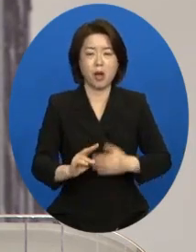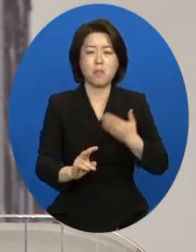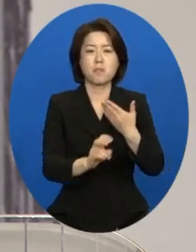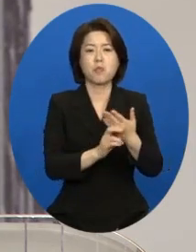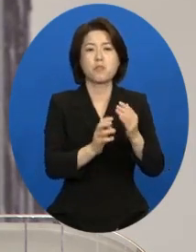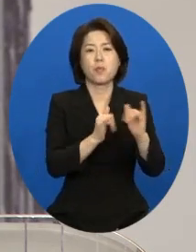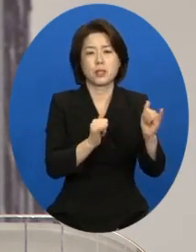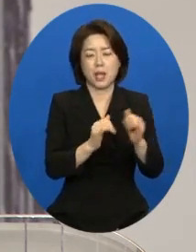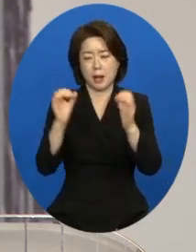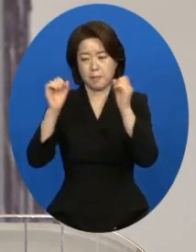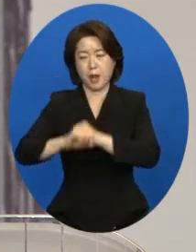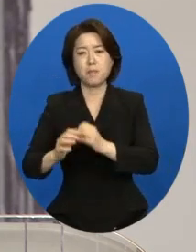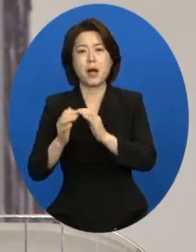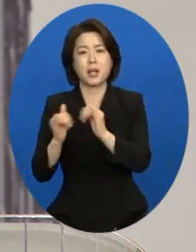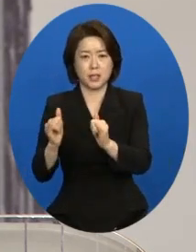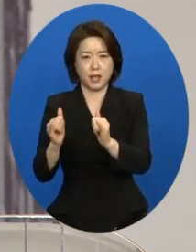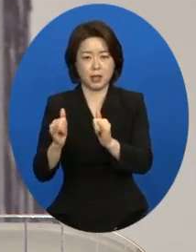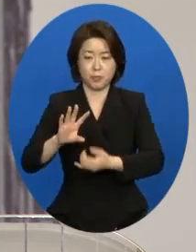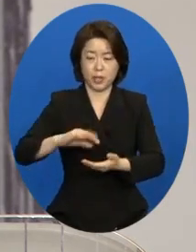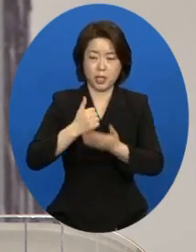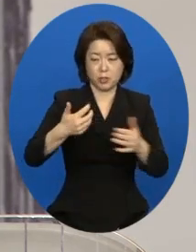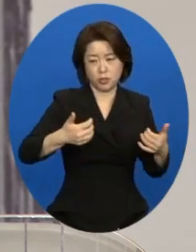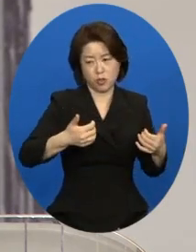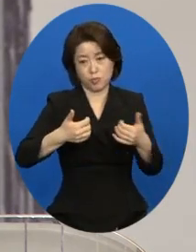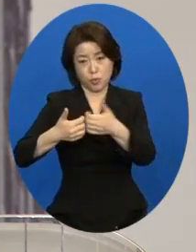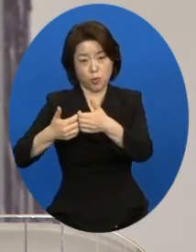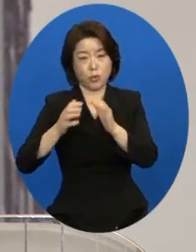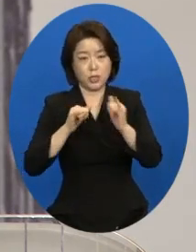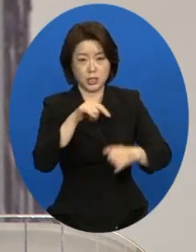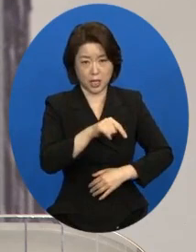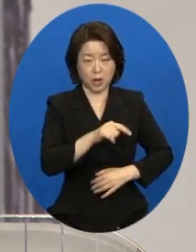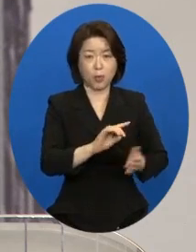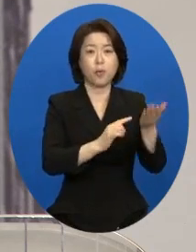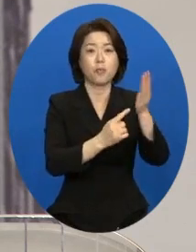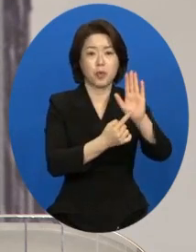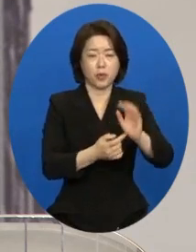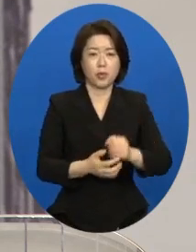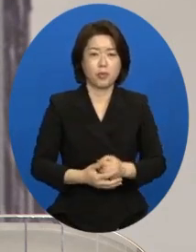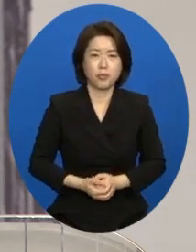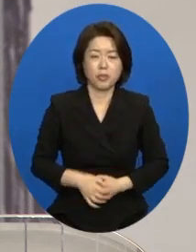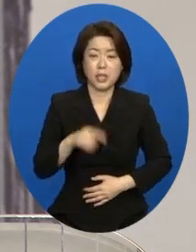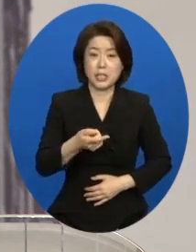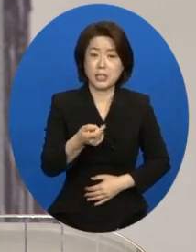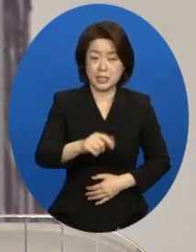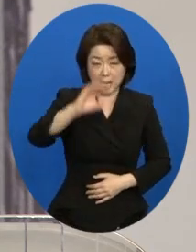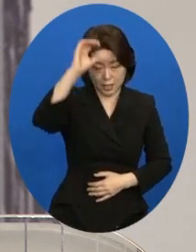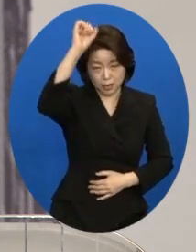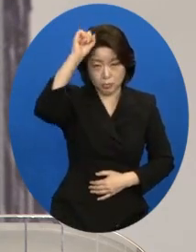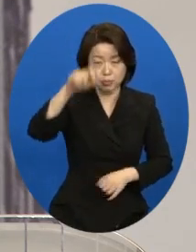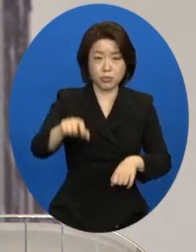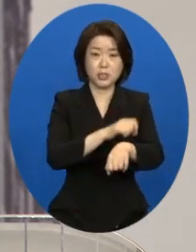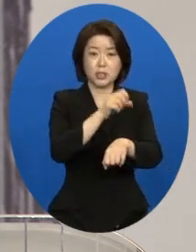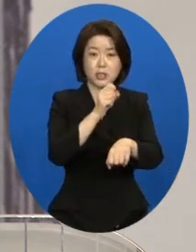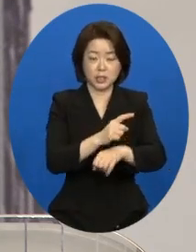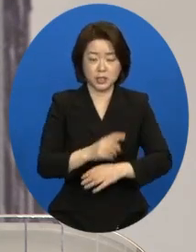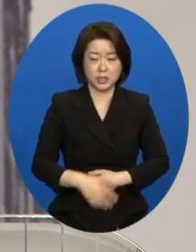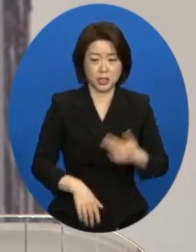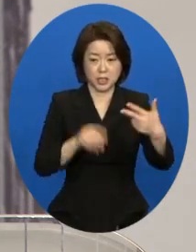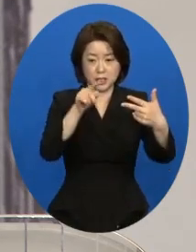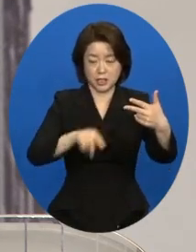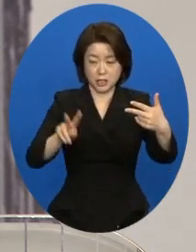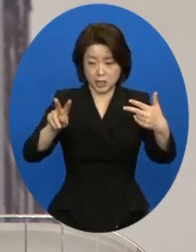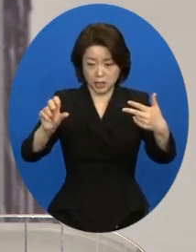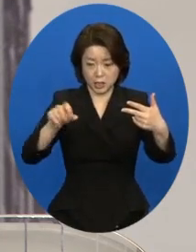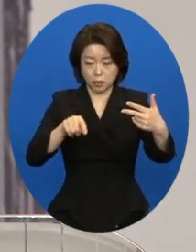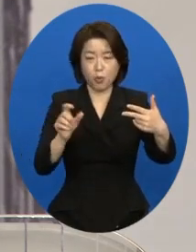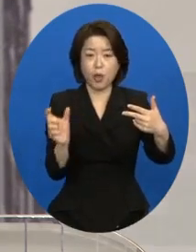사람, 멸망의 사람, 그리스도의 적대자라고 표현을 합니다. 근데 이 작은 뿔의 특징이 오늘 본문의 25절에